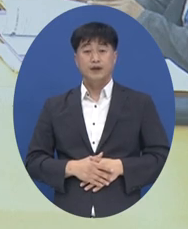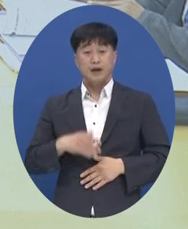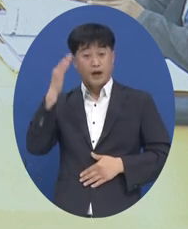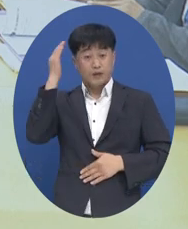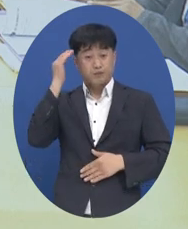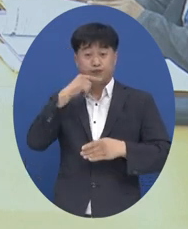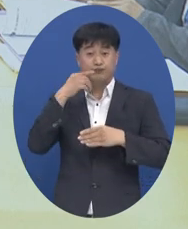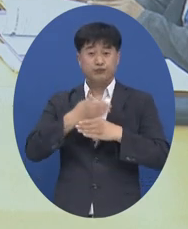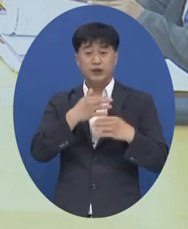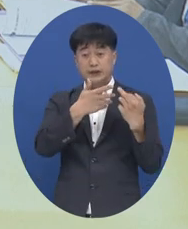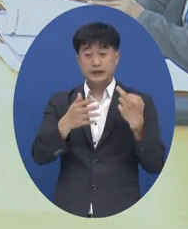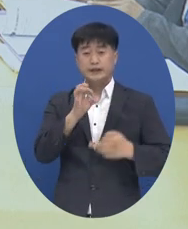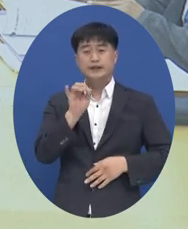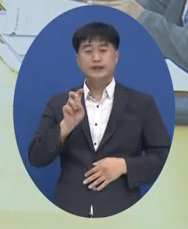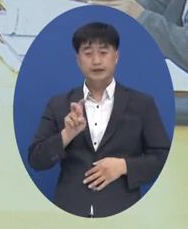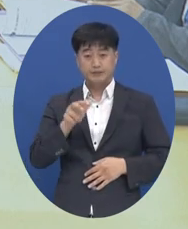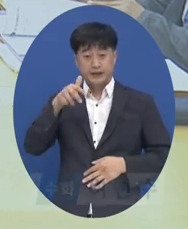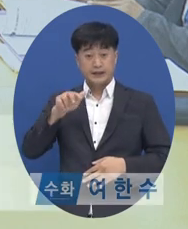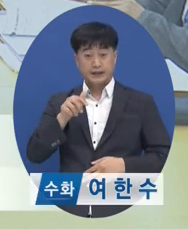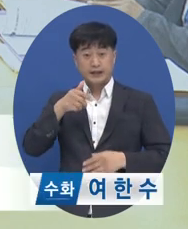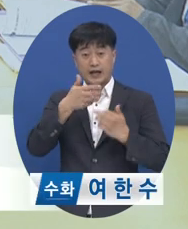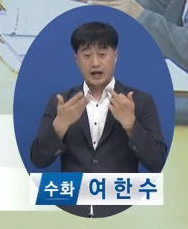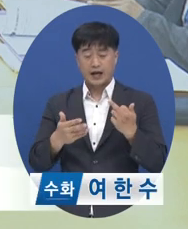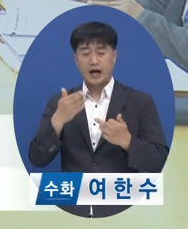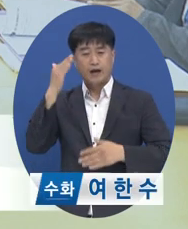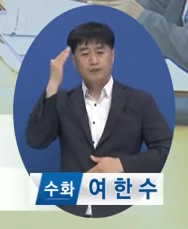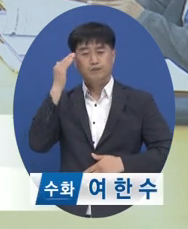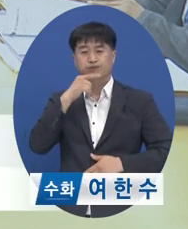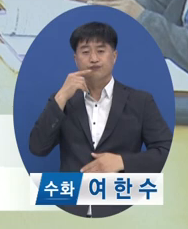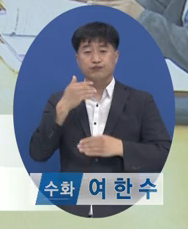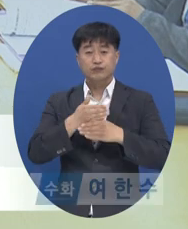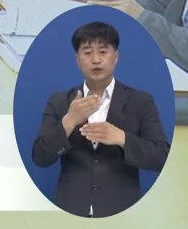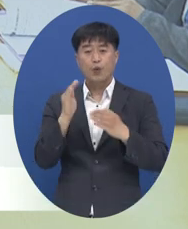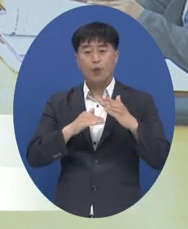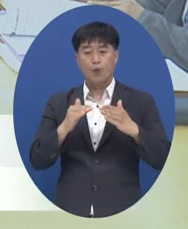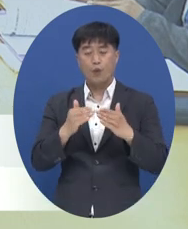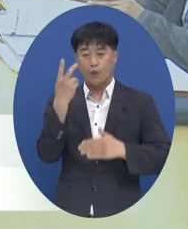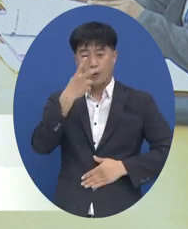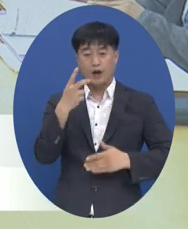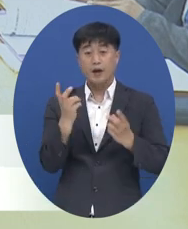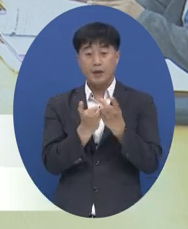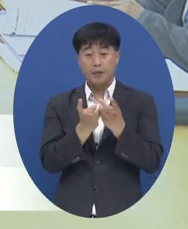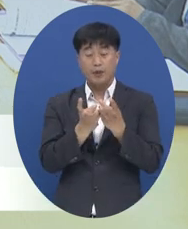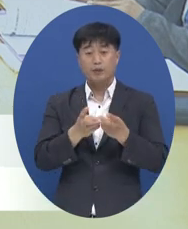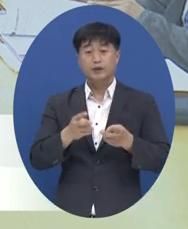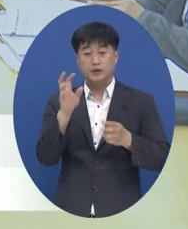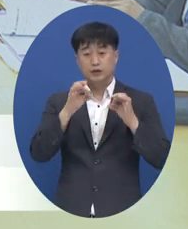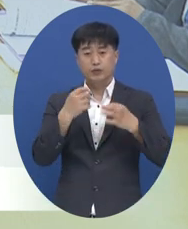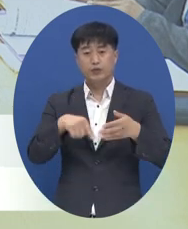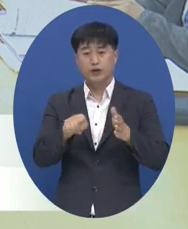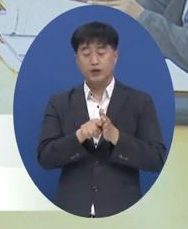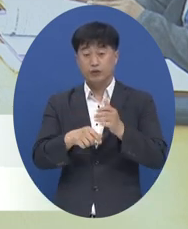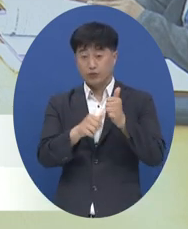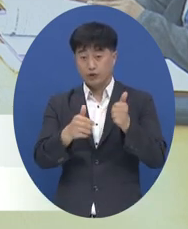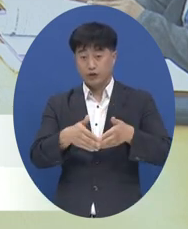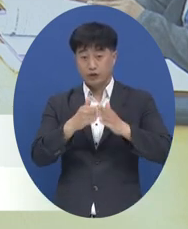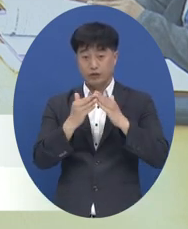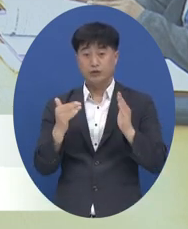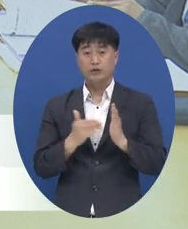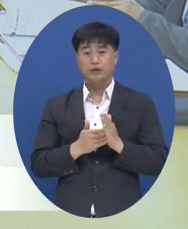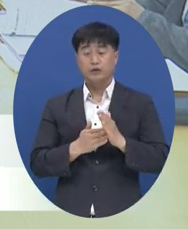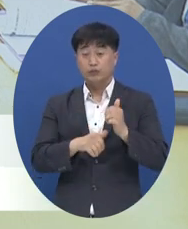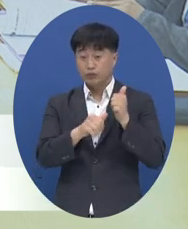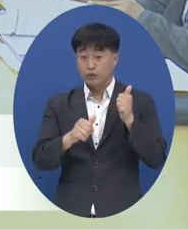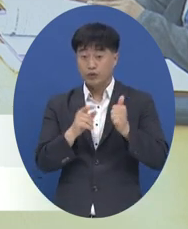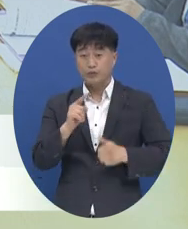남과 북의 흐르는 임진강을 남북이 공동으로 관리하기 위한 방안에 찾기 위해 테스크 포스 가 출범했습니다 태스크